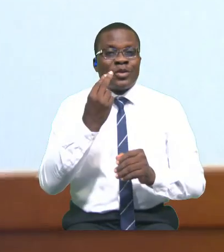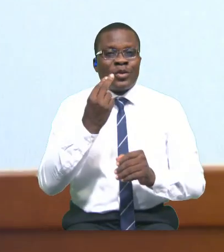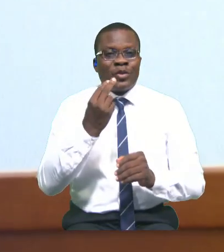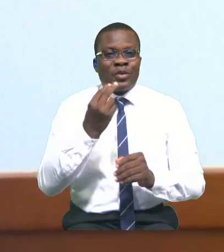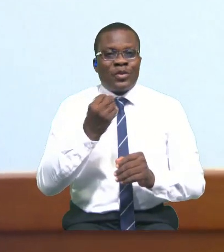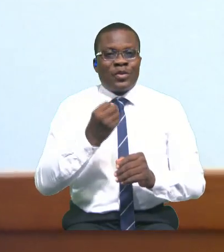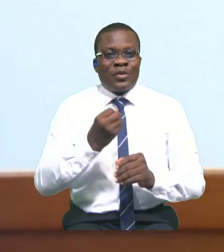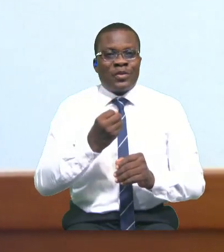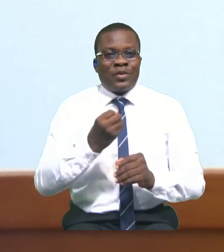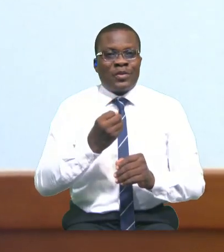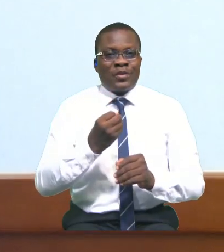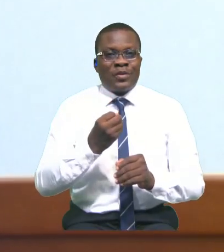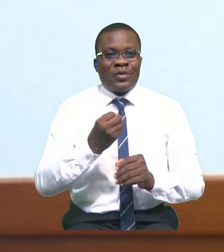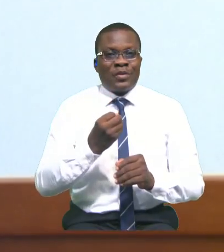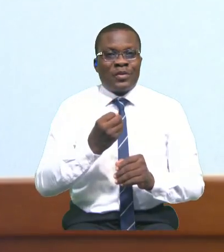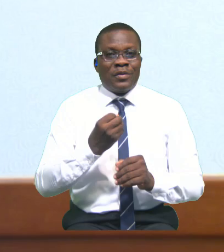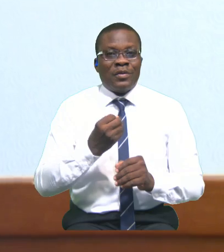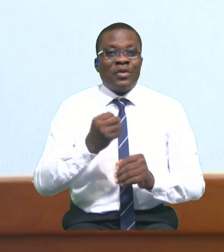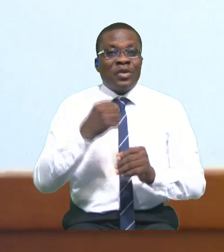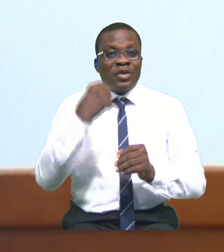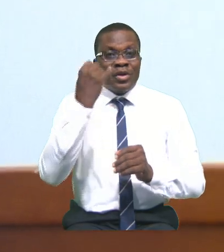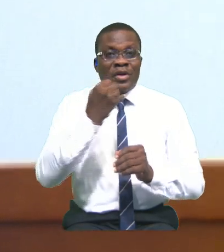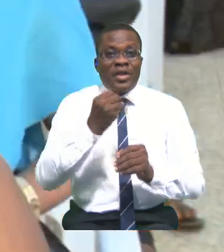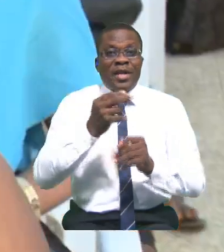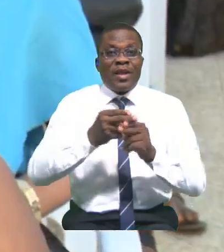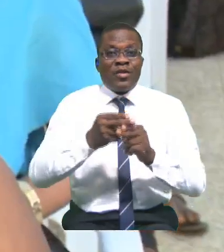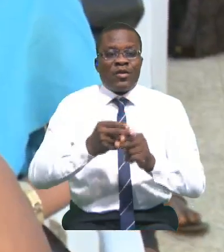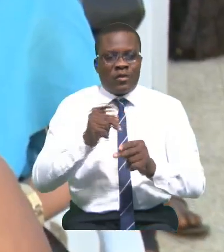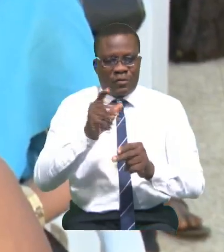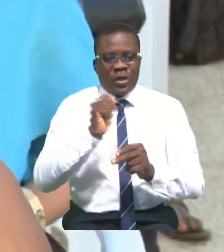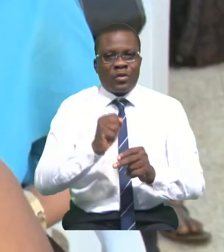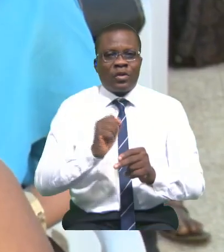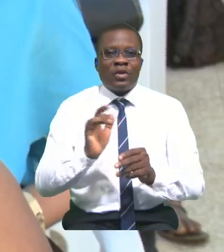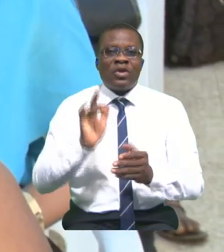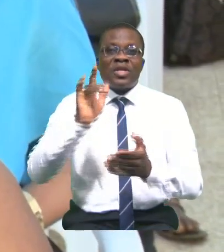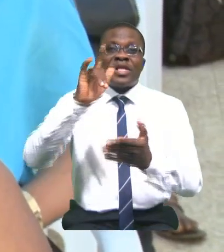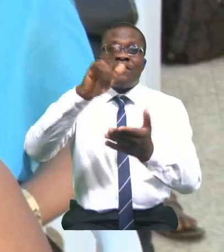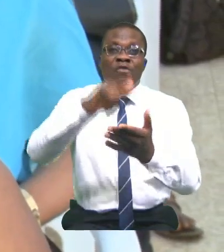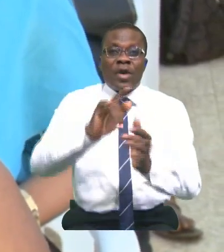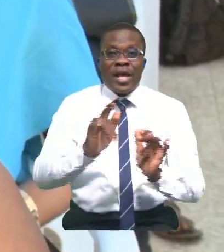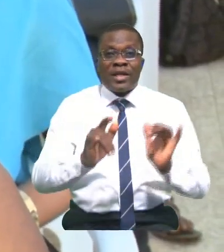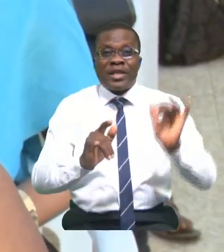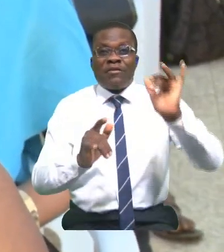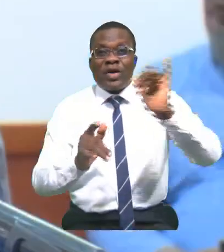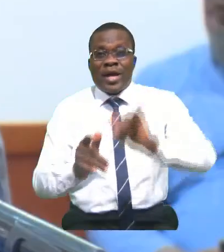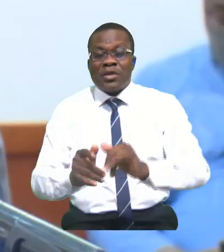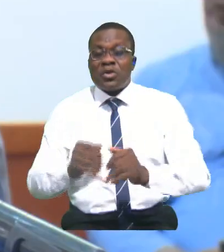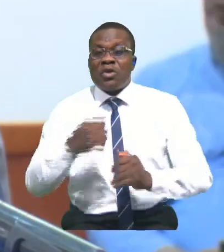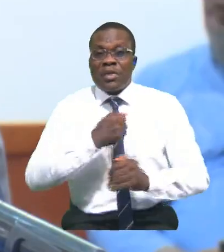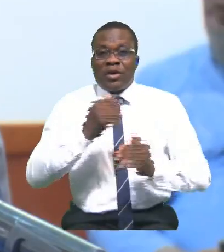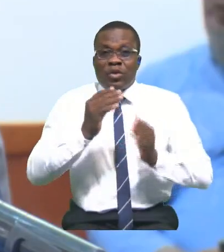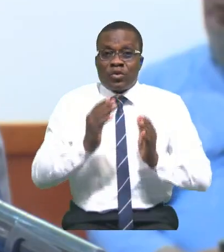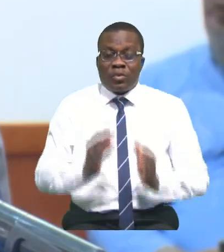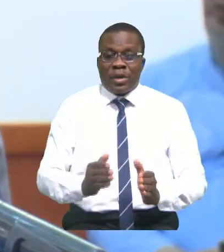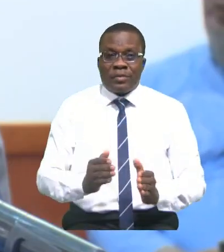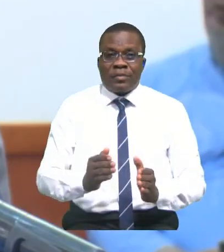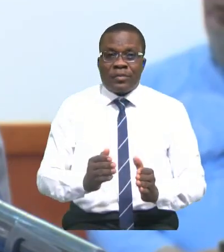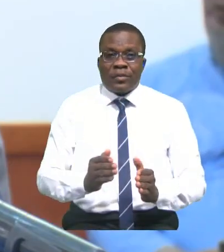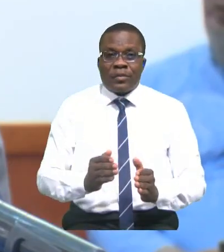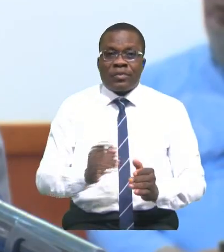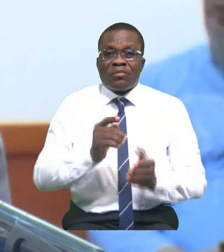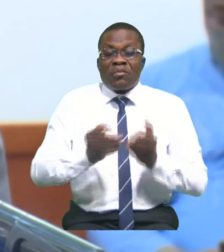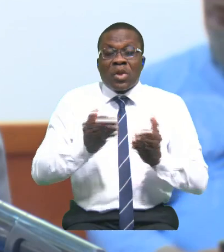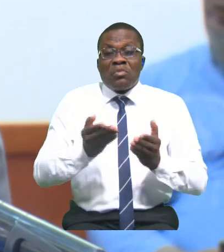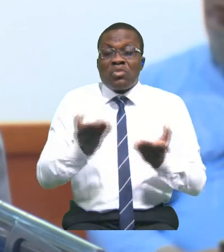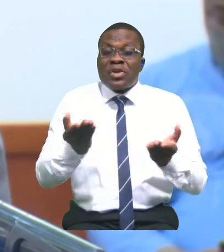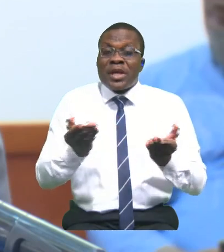bientôt les identités des voyageurs malheureusement peut-être victime